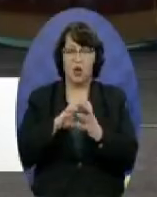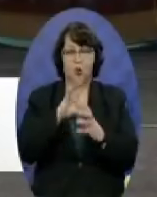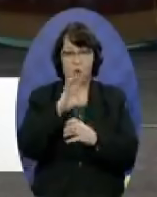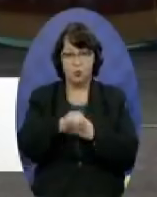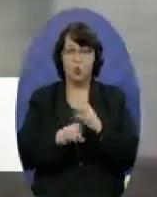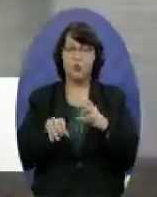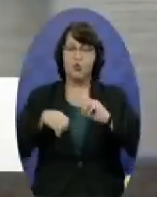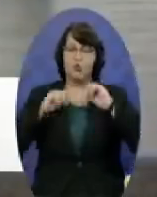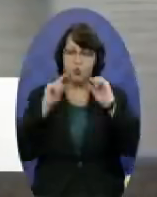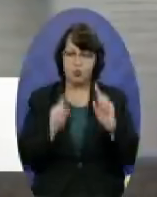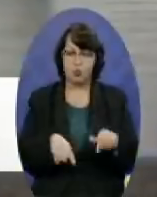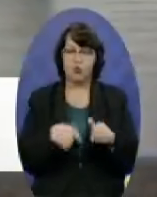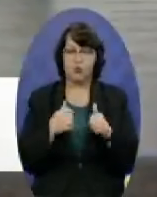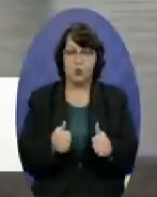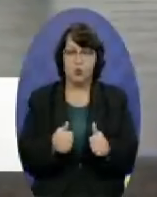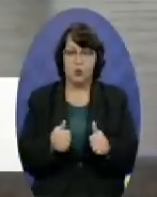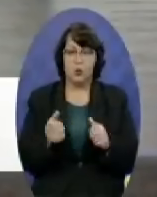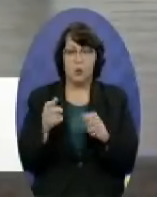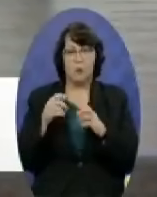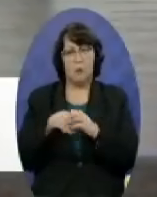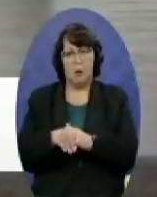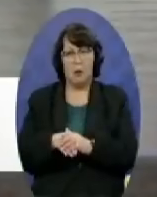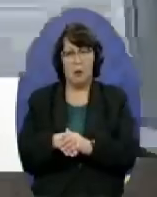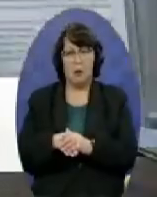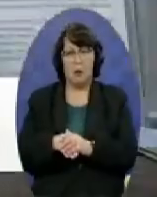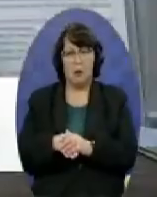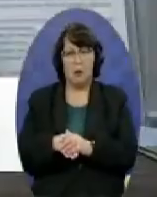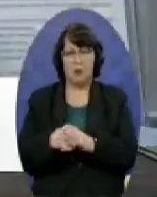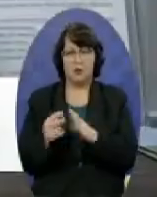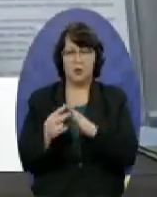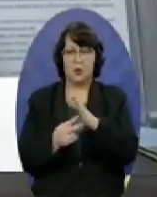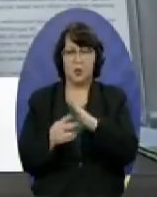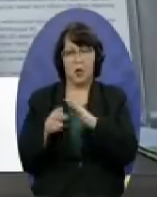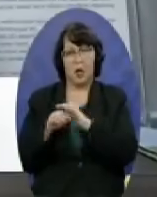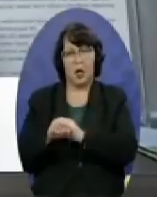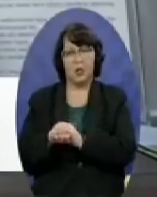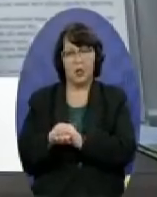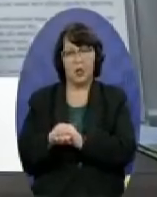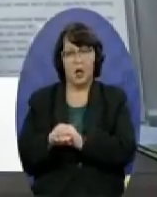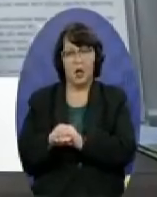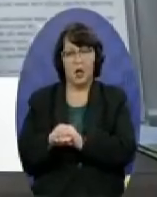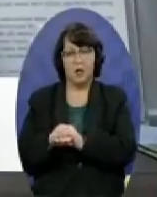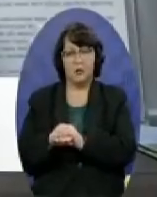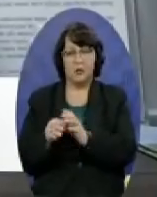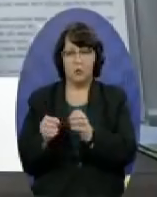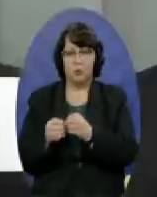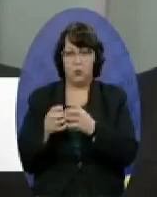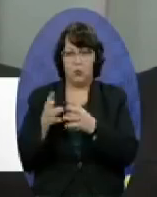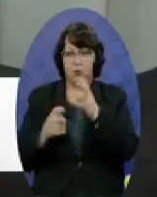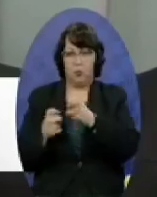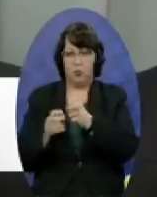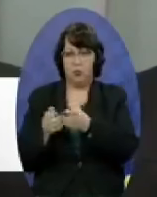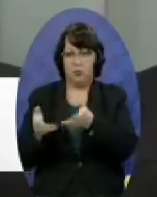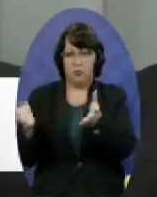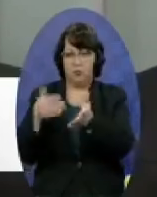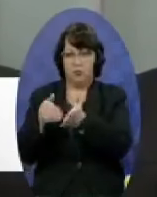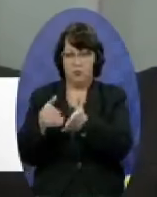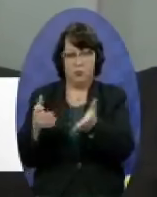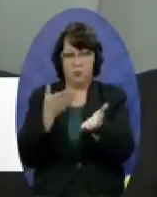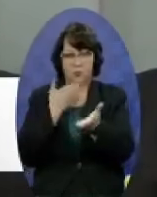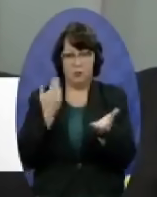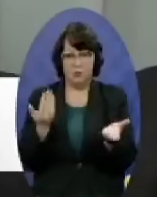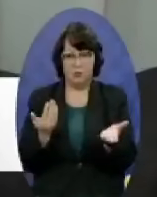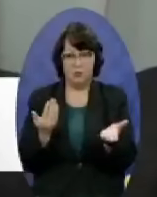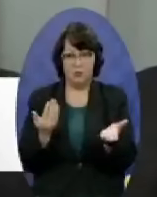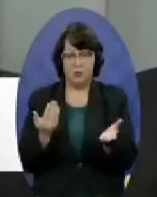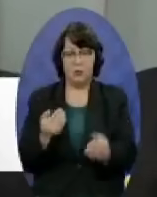зөвшөөрчээ. Гэвч бүтээгдэхүүний дэж одоо болтол эрдэмтний ширээн дээр хадгалагдаж байгааг та бүхэн харж байна. Пиний үйлдвэрийн хаягдлалд